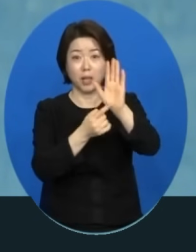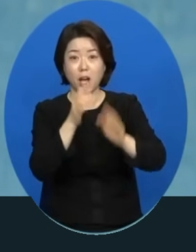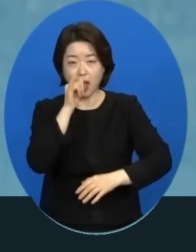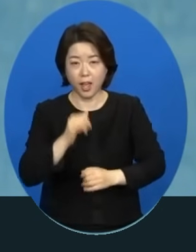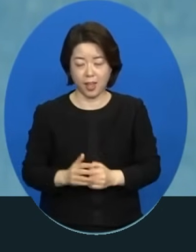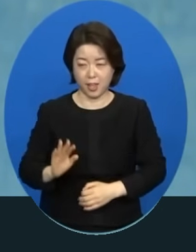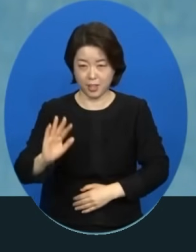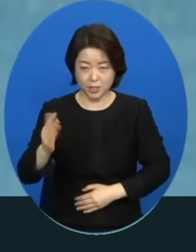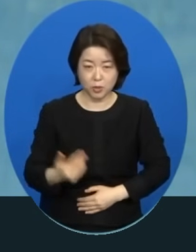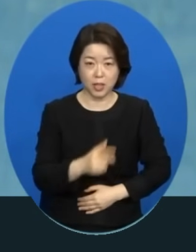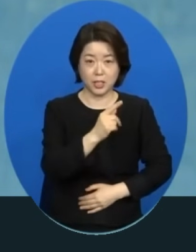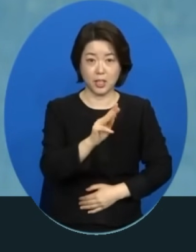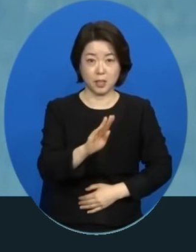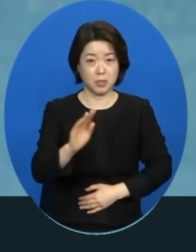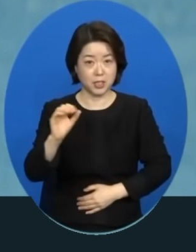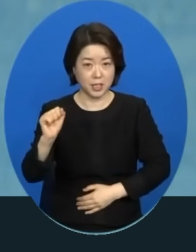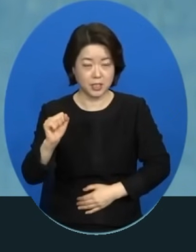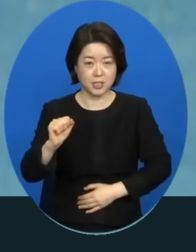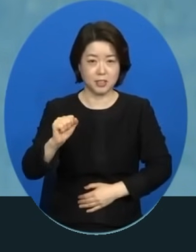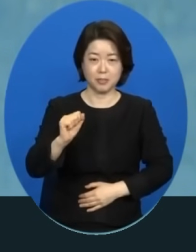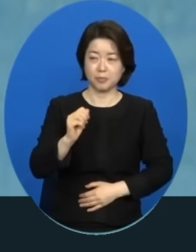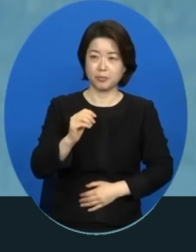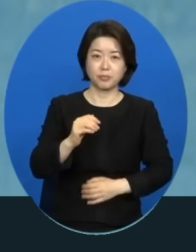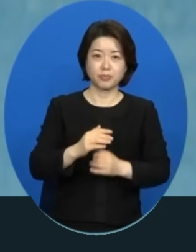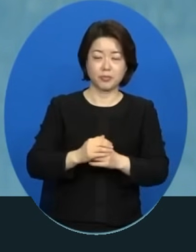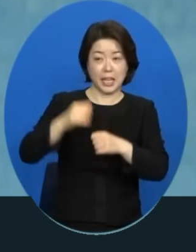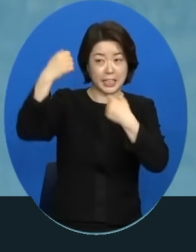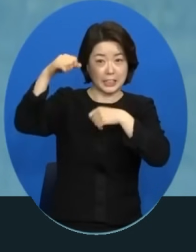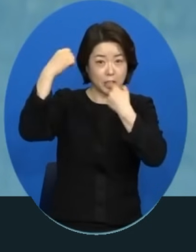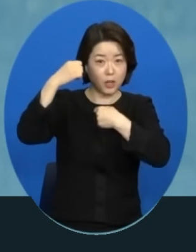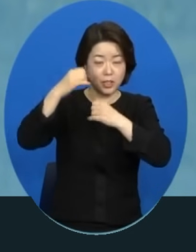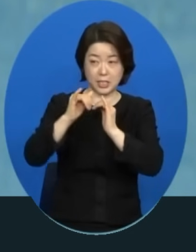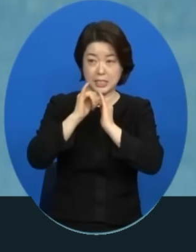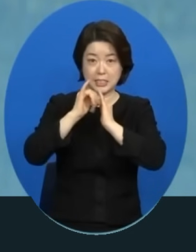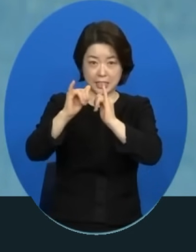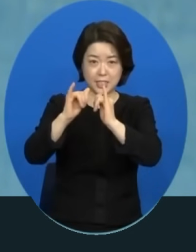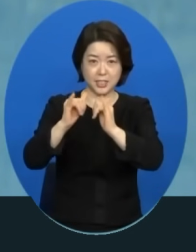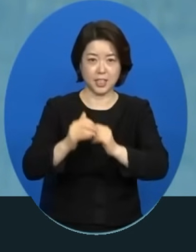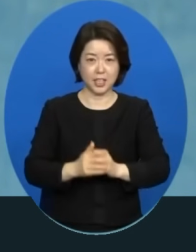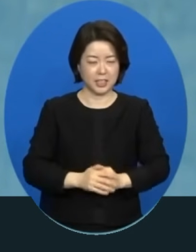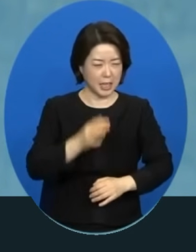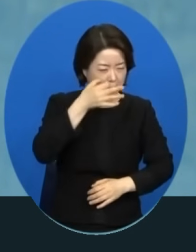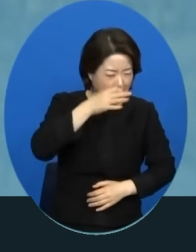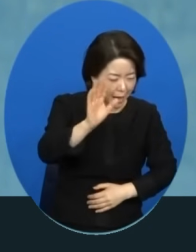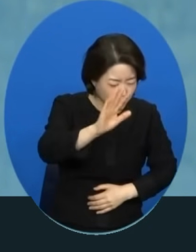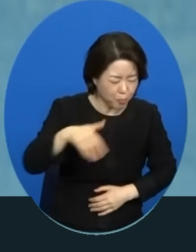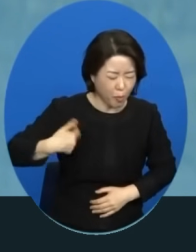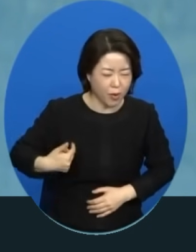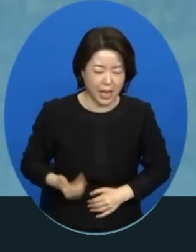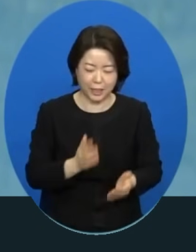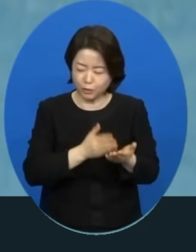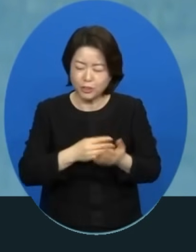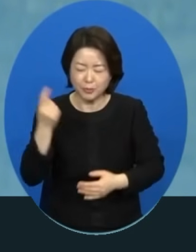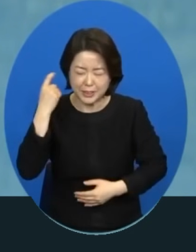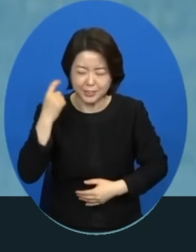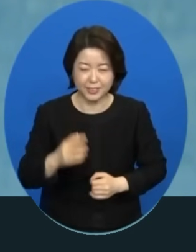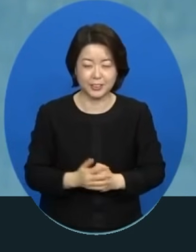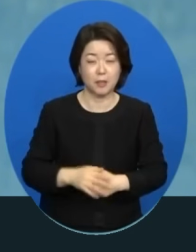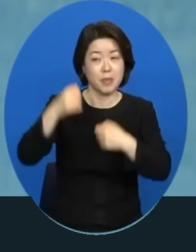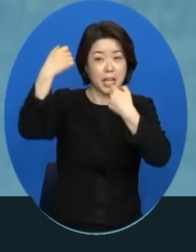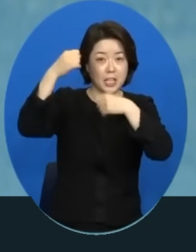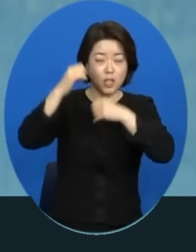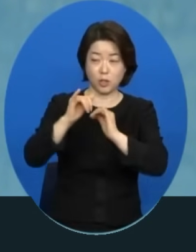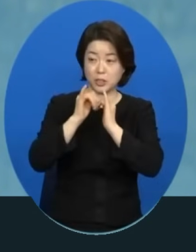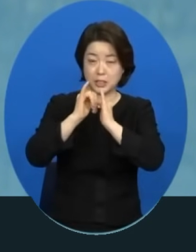최근에 KBS 연애가 아니고요. 연기 대상. 제가 안 봐서 잘 몰라요, 사실. 뉴스만 들었어요. 연기